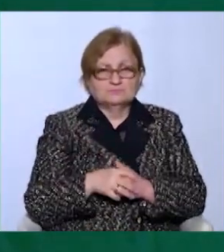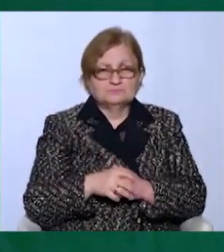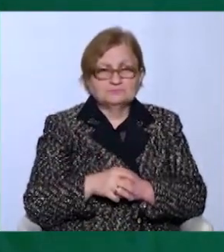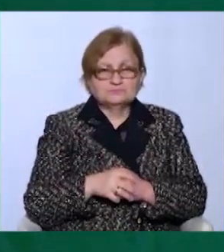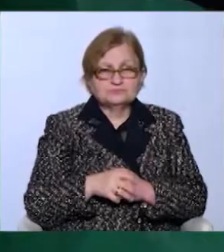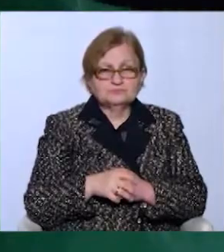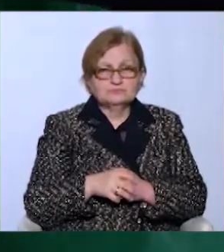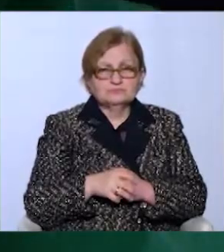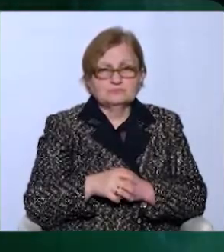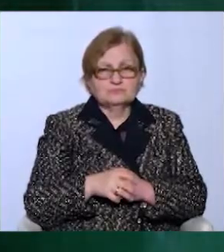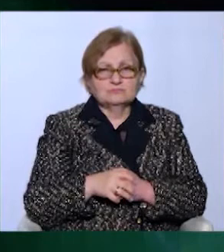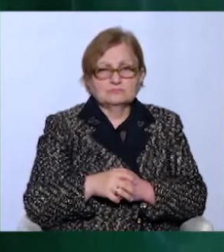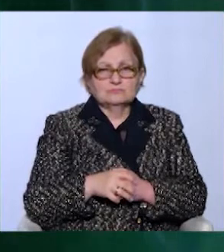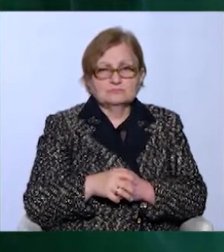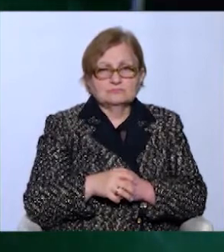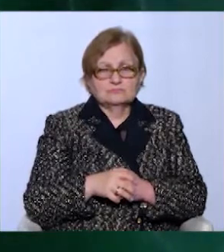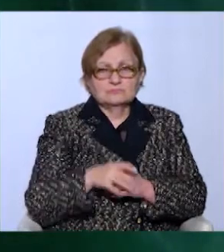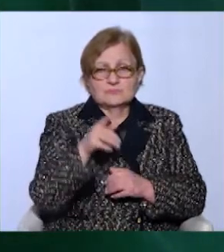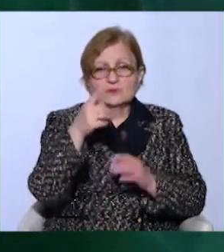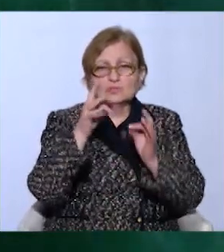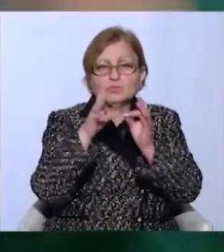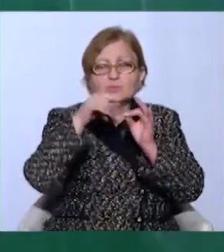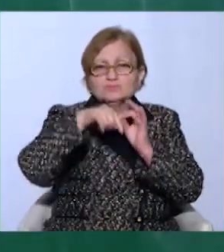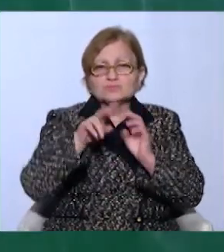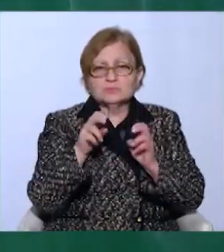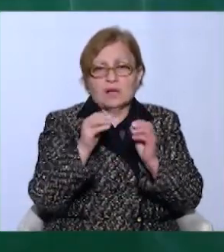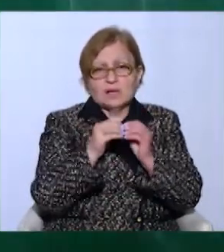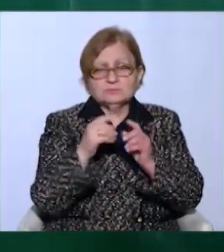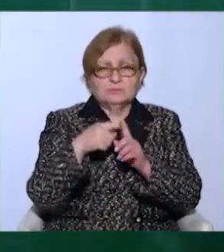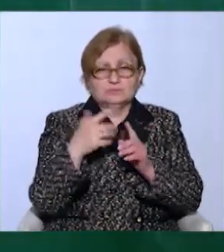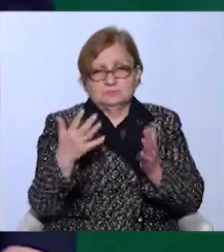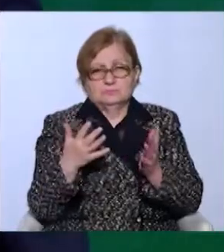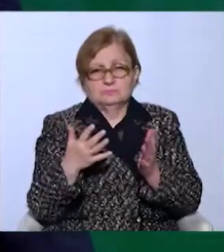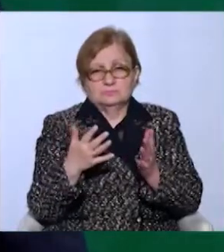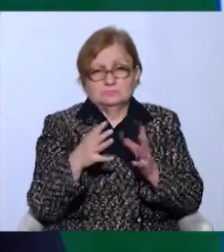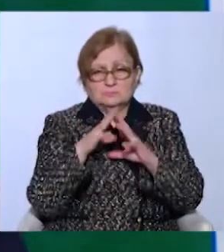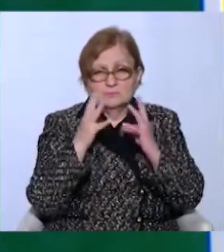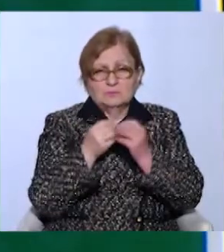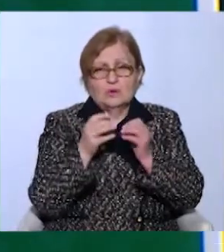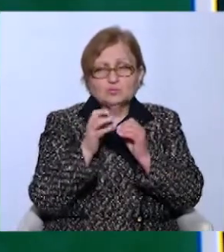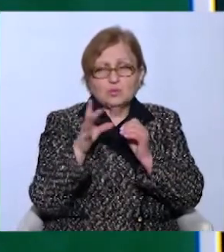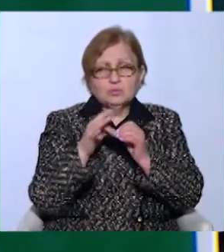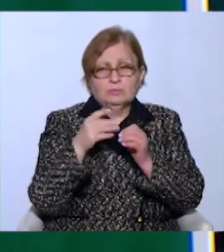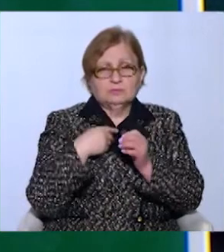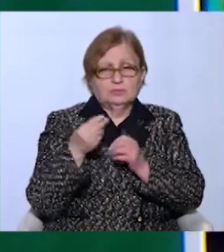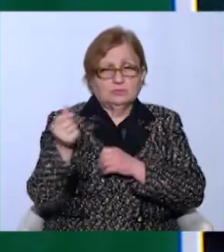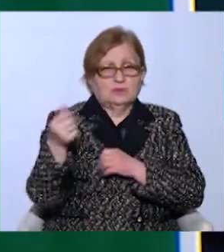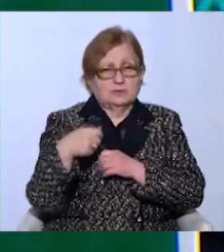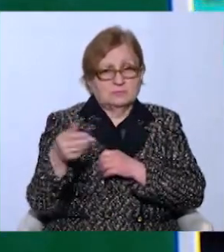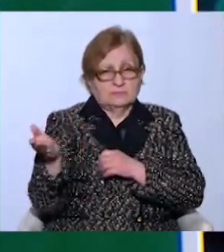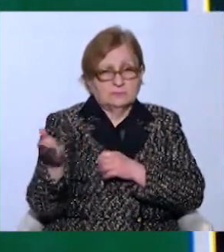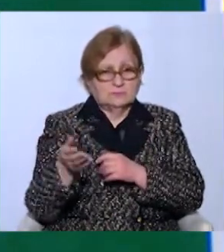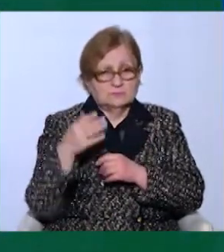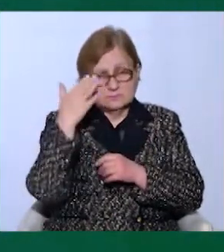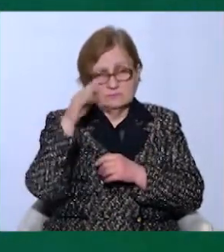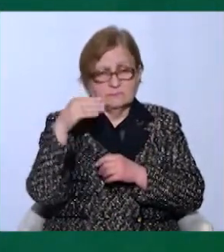უნდა ეს 15 ლარი ხომ არის 10 პლუს 5 ა ბატონო 15 უნდა გავცე 15